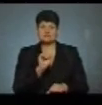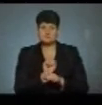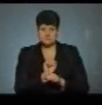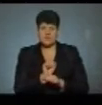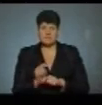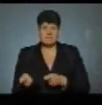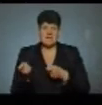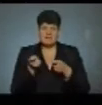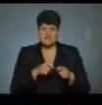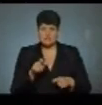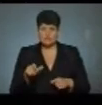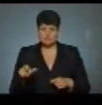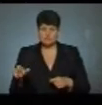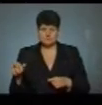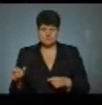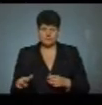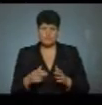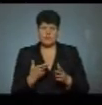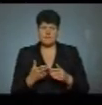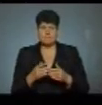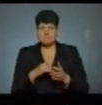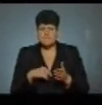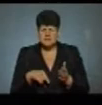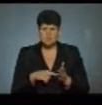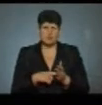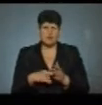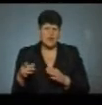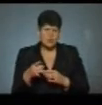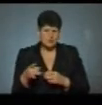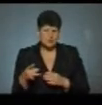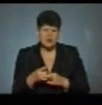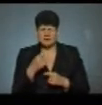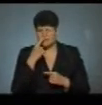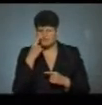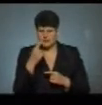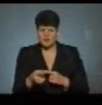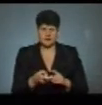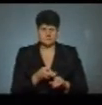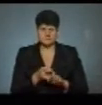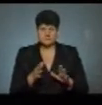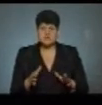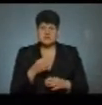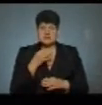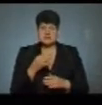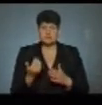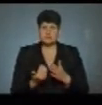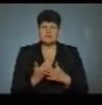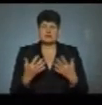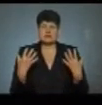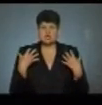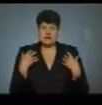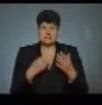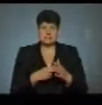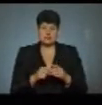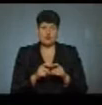перевезення пасажирів залізничним транспортом приміського, міського, регіонального та далекого сполучень. Розповів новинам начальник залізничного